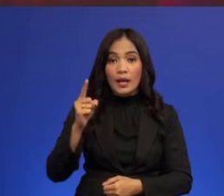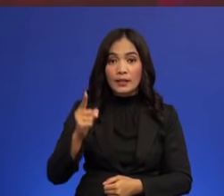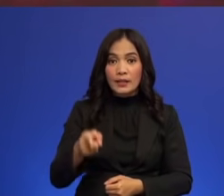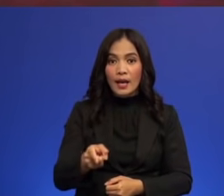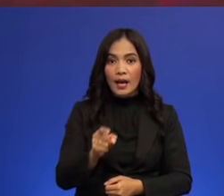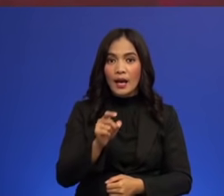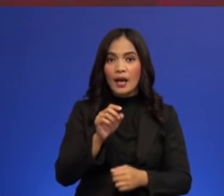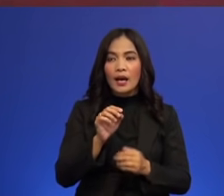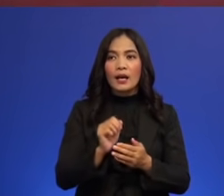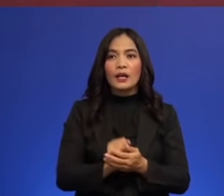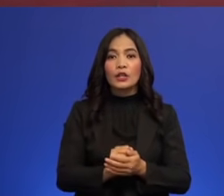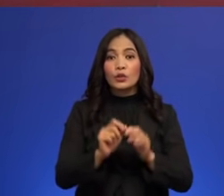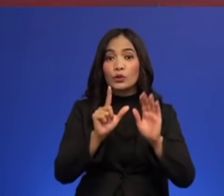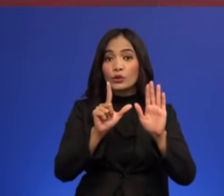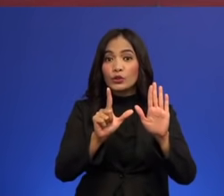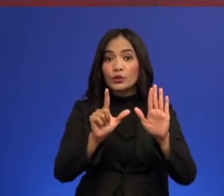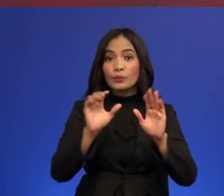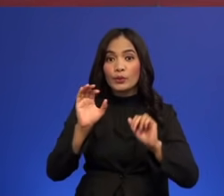Hanya